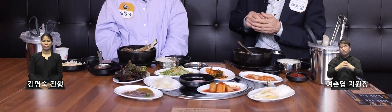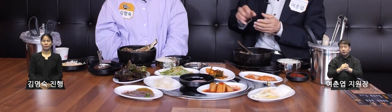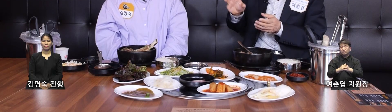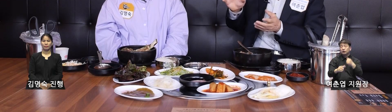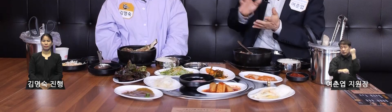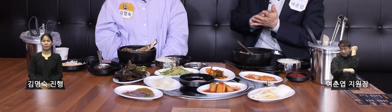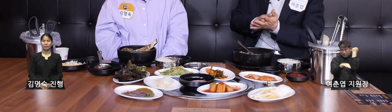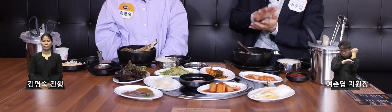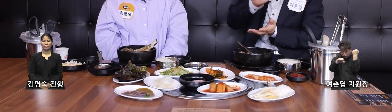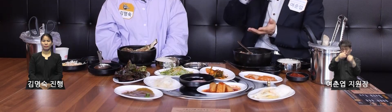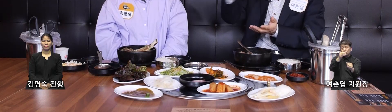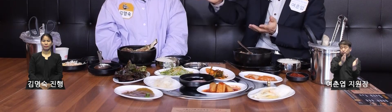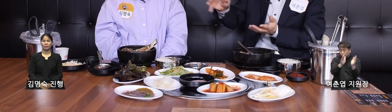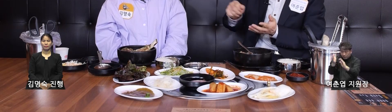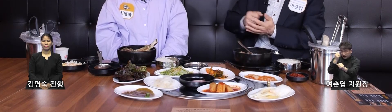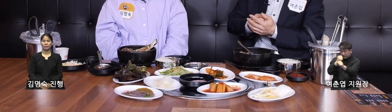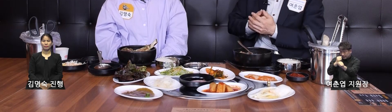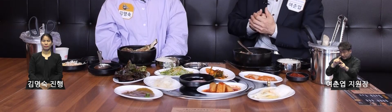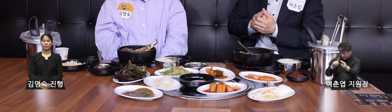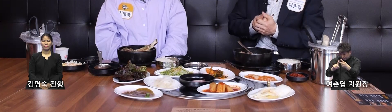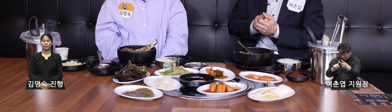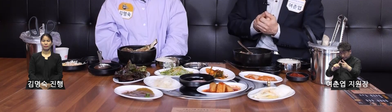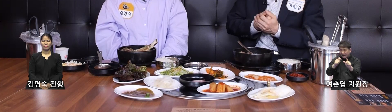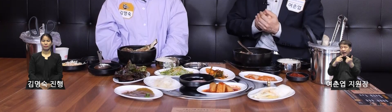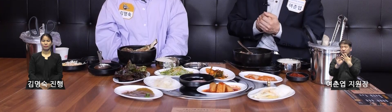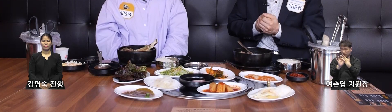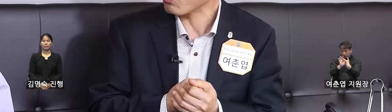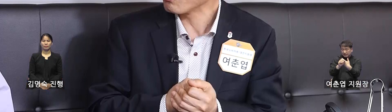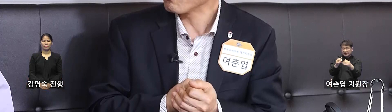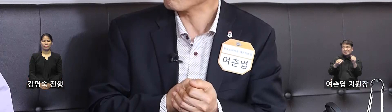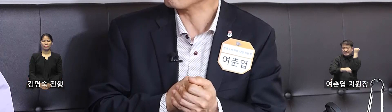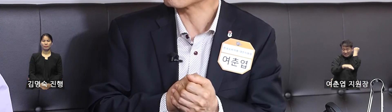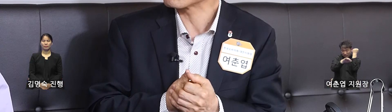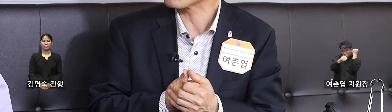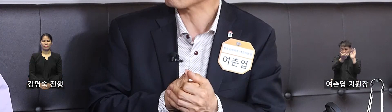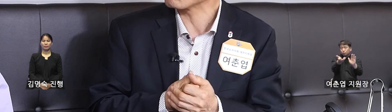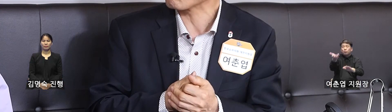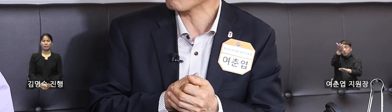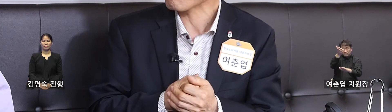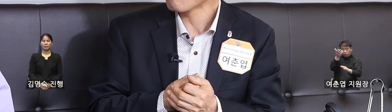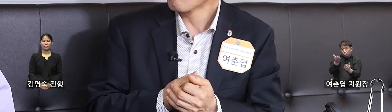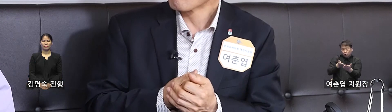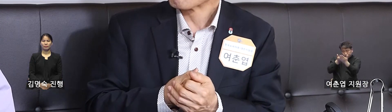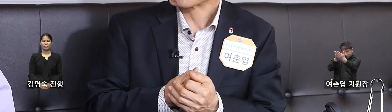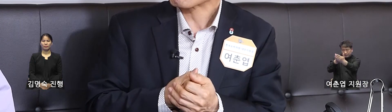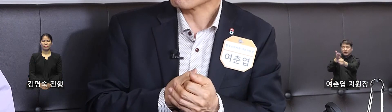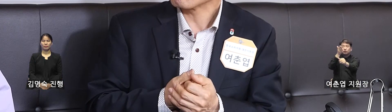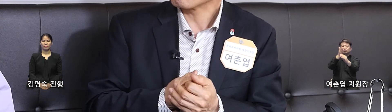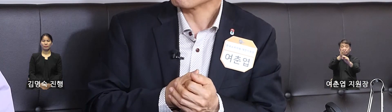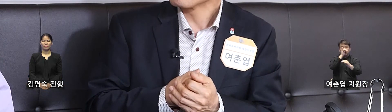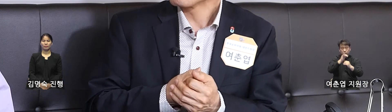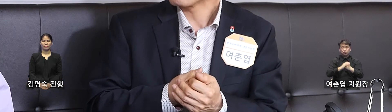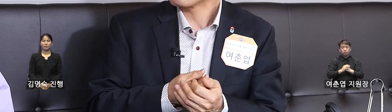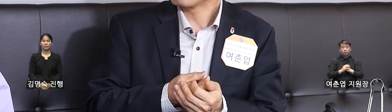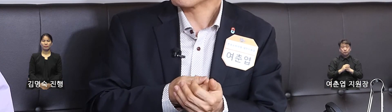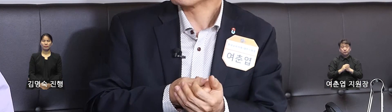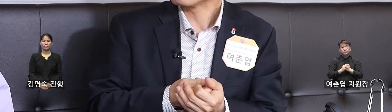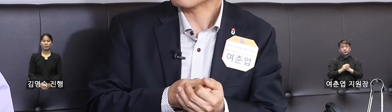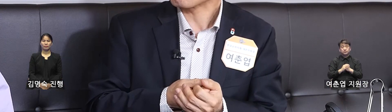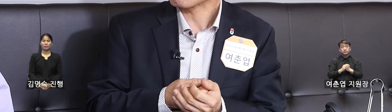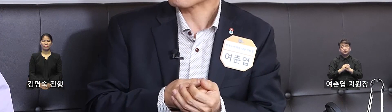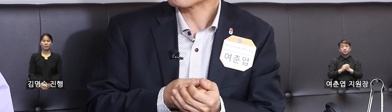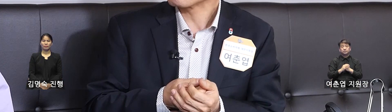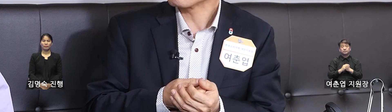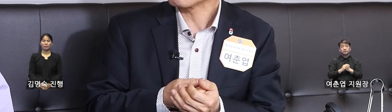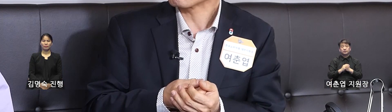마련한다거나 또는 기준을 높이라는 그런 제도 개선 건의를 하고요. 그렇게 하고 있고 또 일반